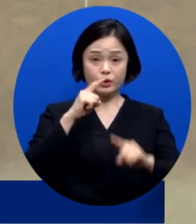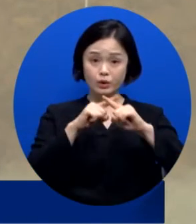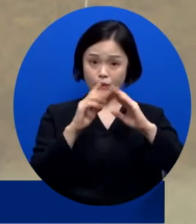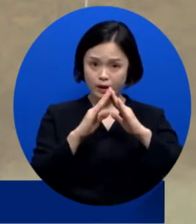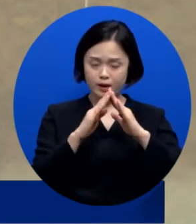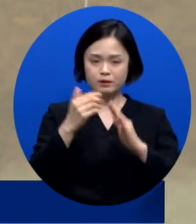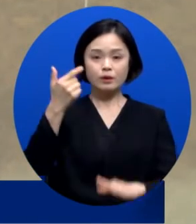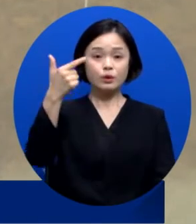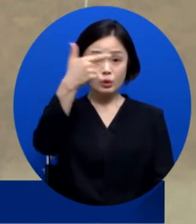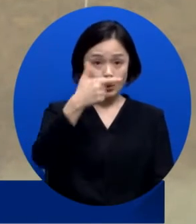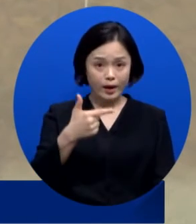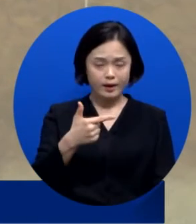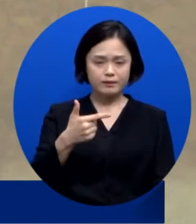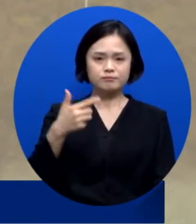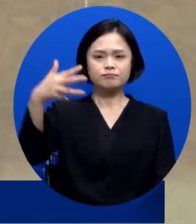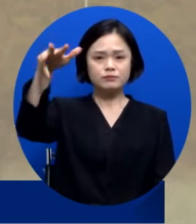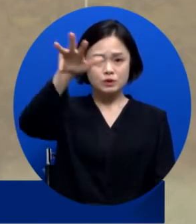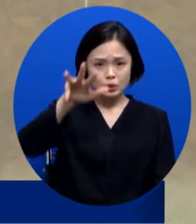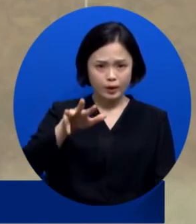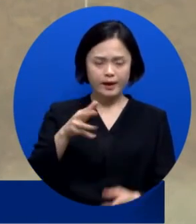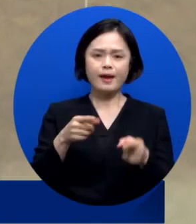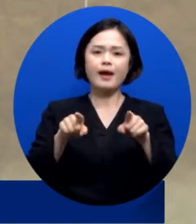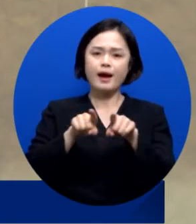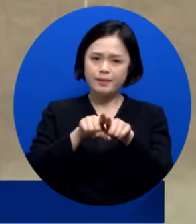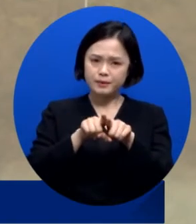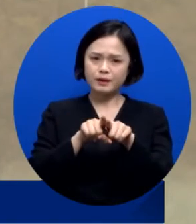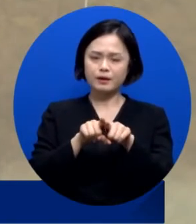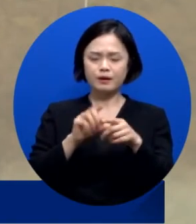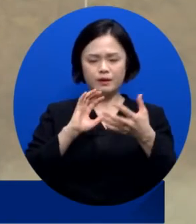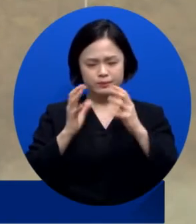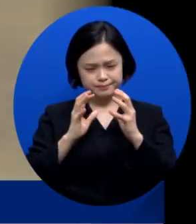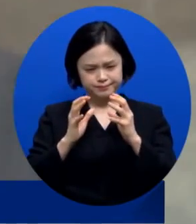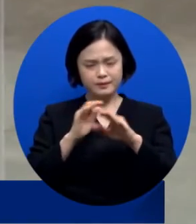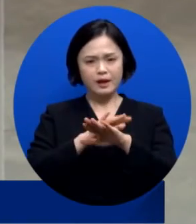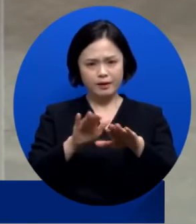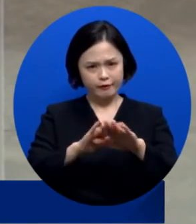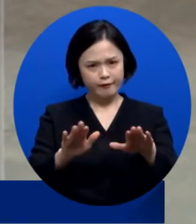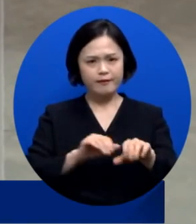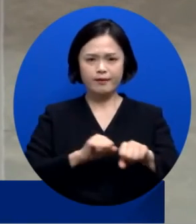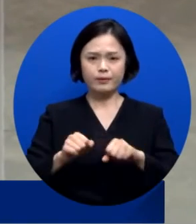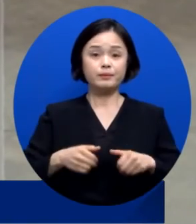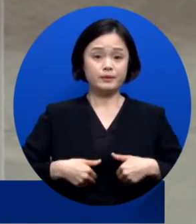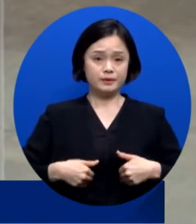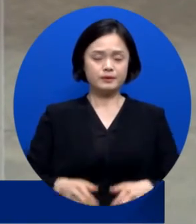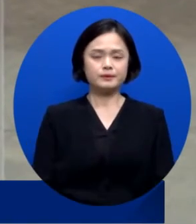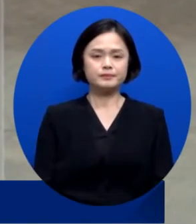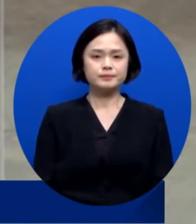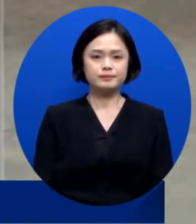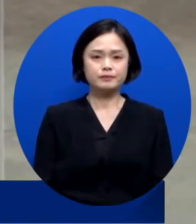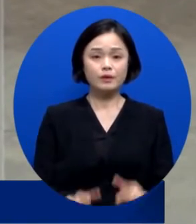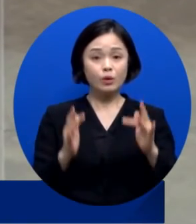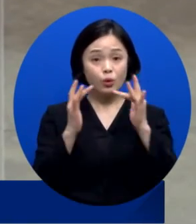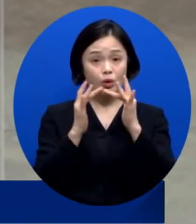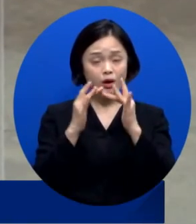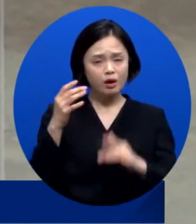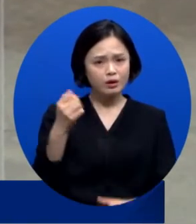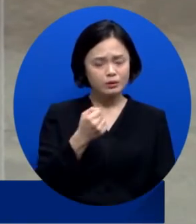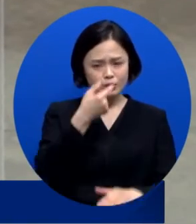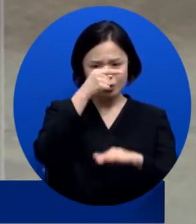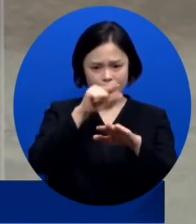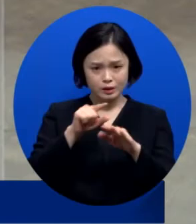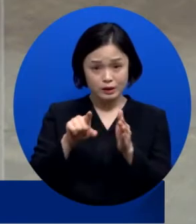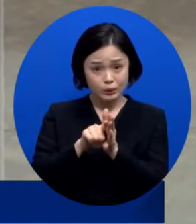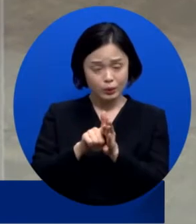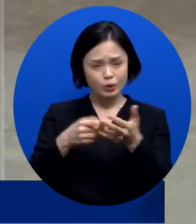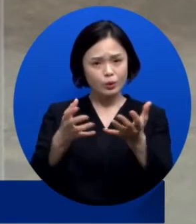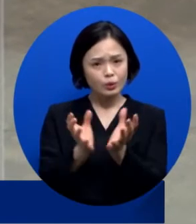총회에서 집단적으로 공동 대책이 마련이 시급하다라고 보여집니다. 온라인상에서 신앙 공동체를 이룰 수 있을까? 사실 쉽지 않은 부분이라고